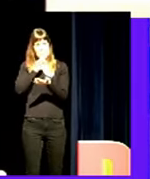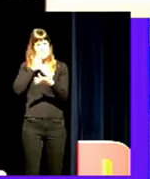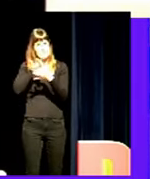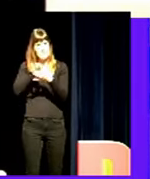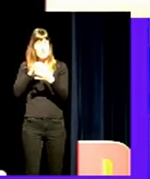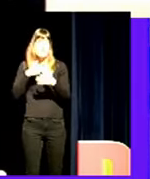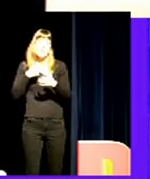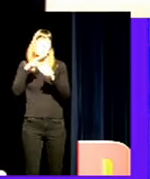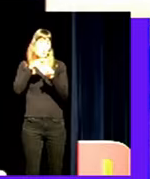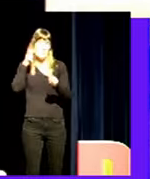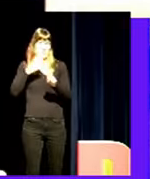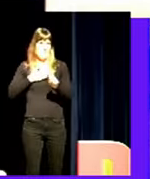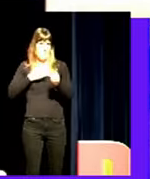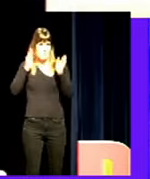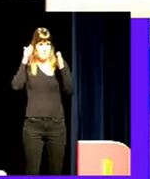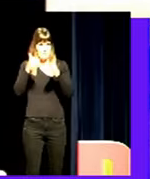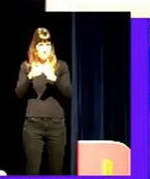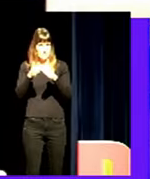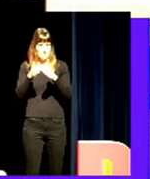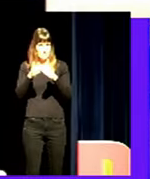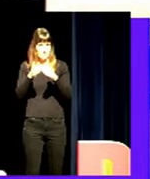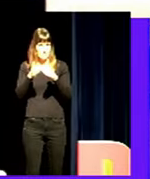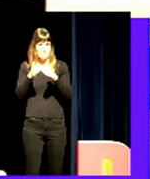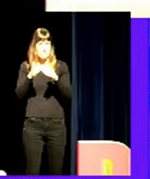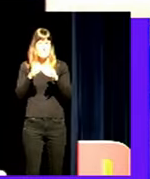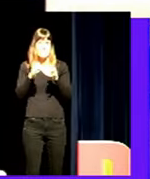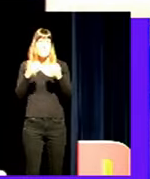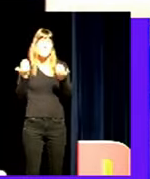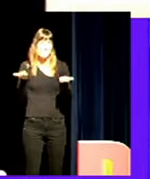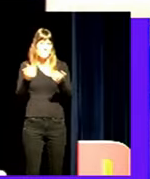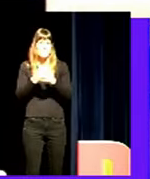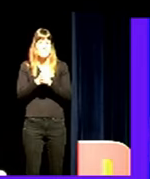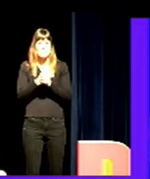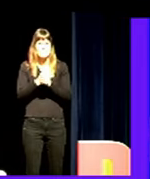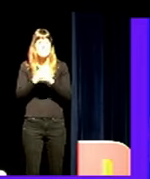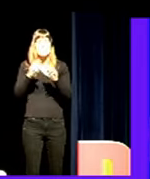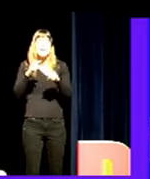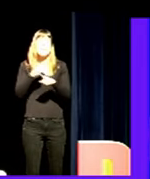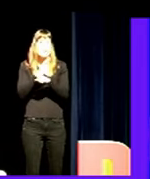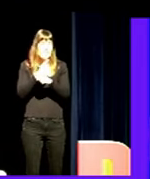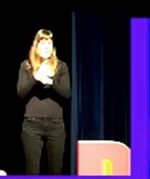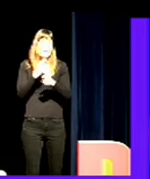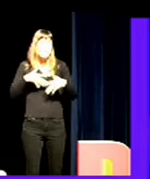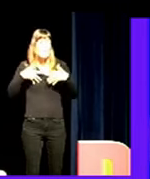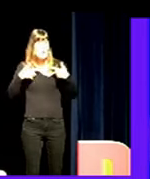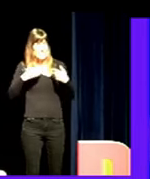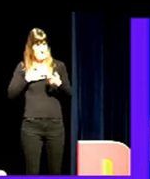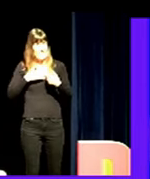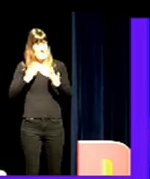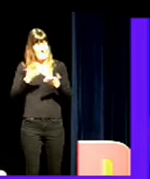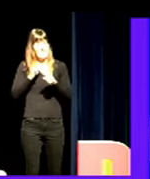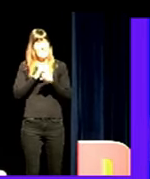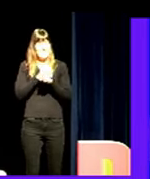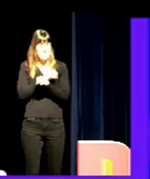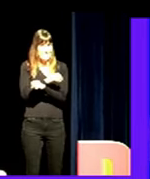bat. Zene eta atzean maukadana da, urduritasuna, ez da, daukat, ez da, emozioaz, eta hor dago, eta gure ikusi gindu